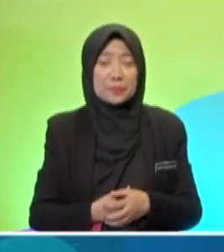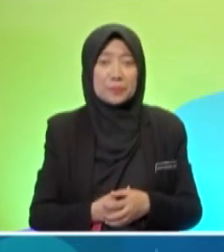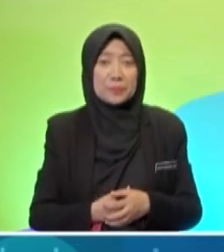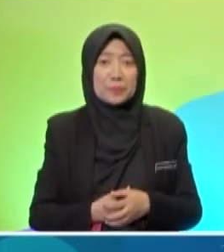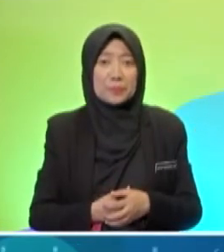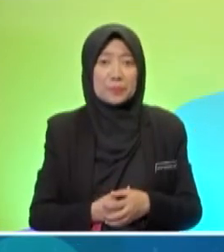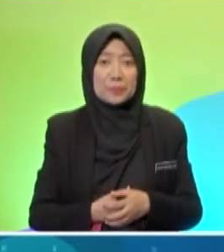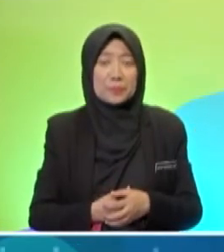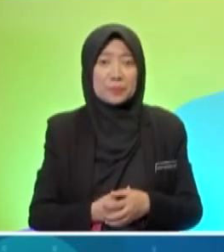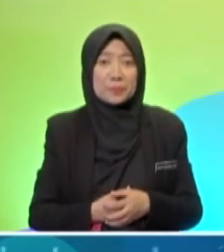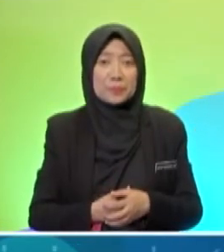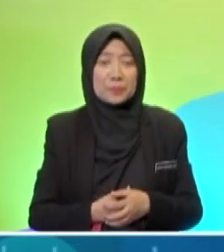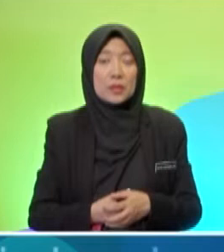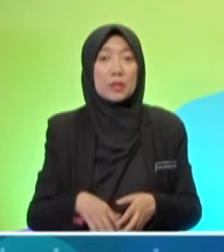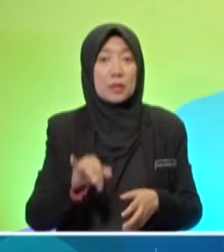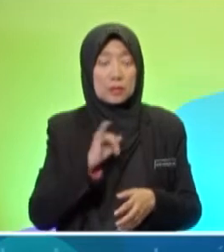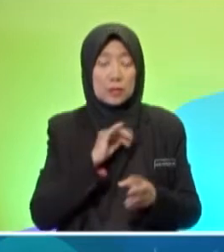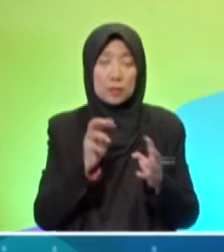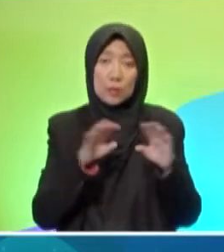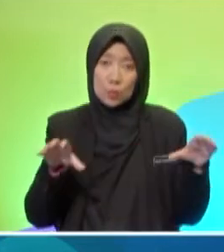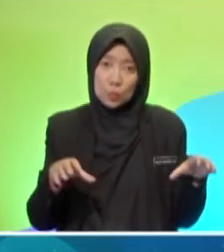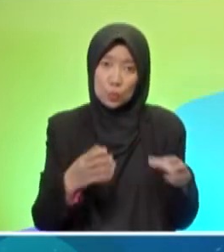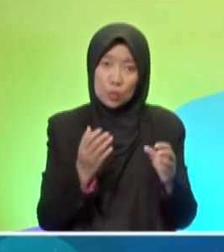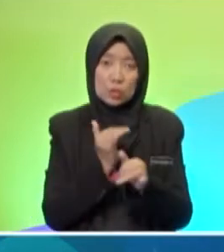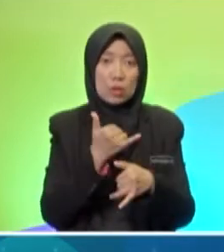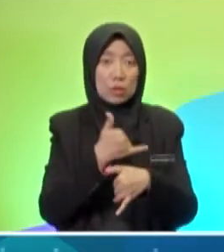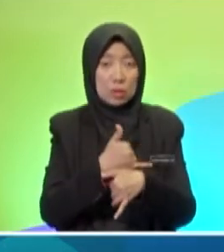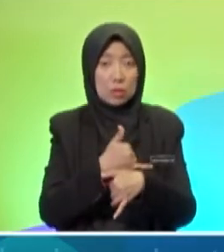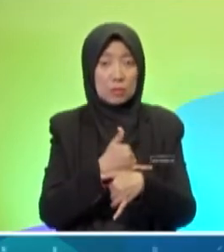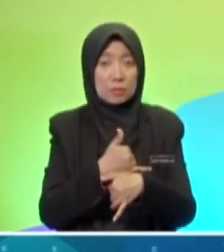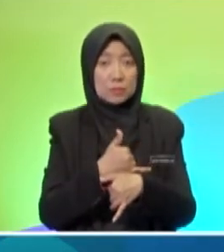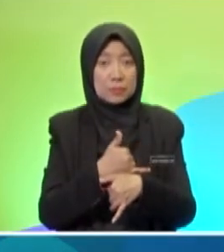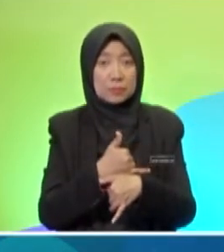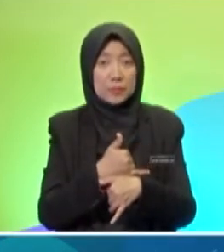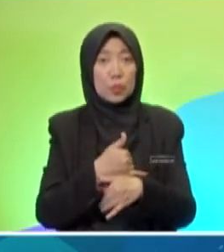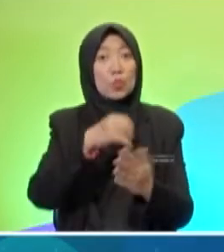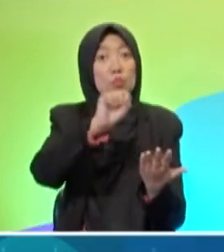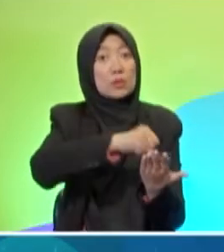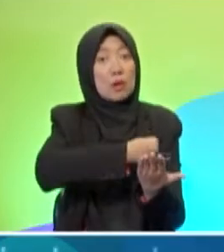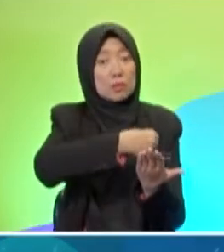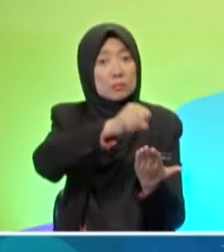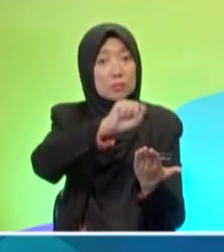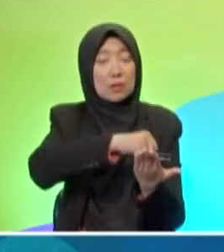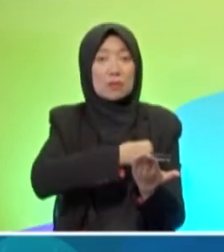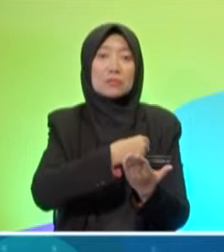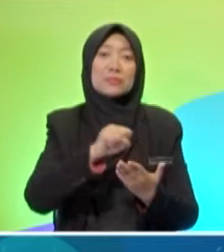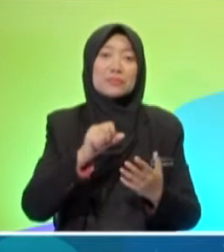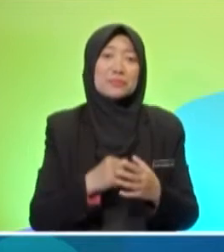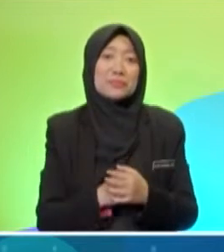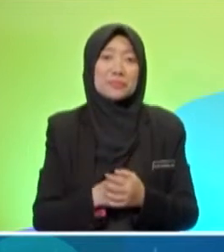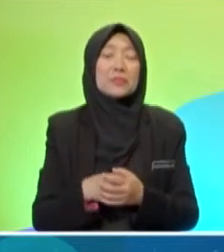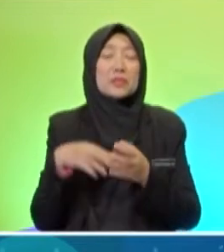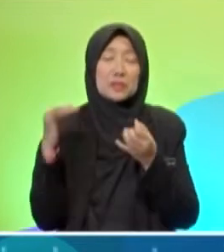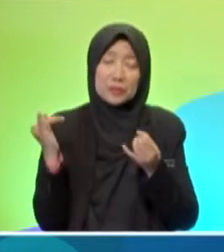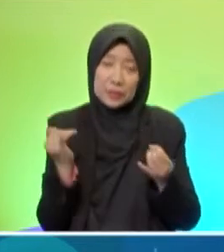Oh yes yygu saya membuat keadaan yang bertajwid muat saja uh saja Oke silikon